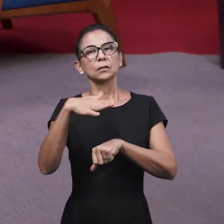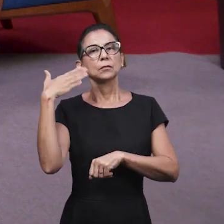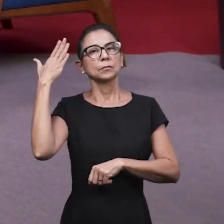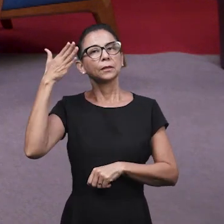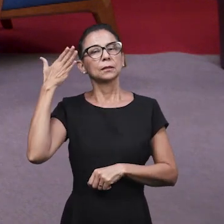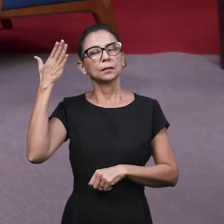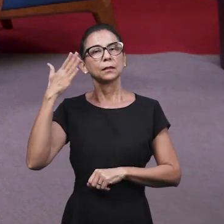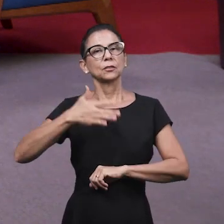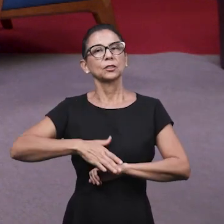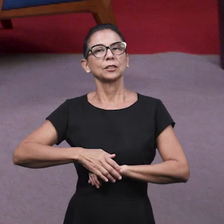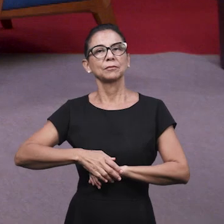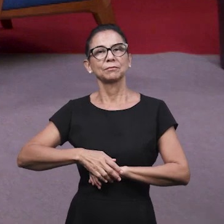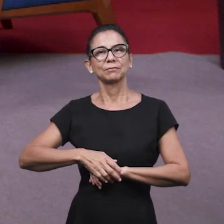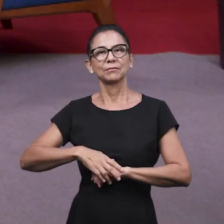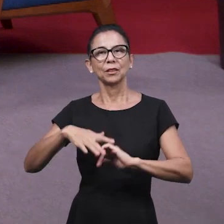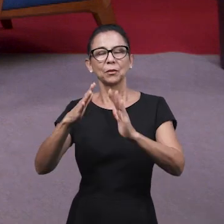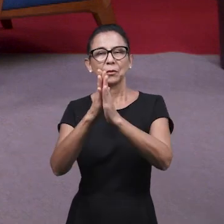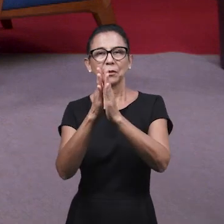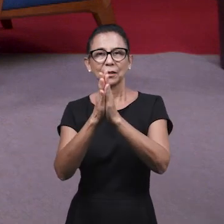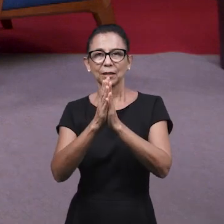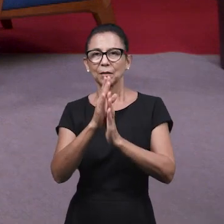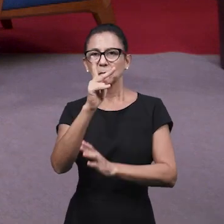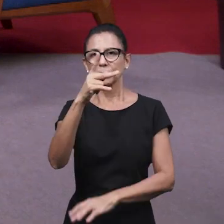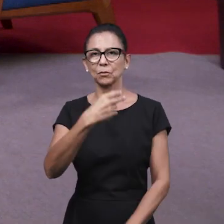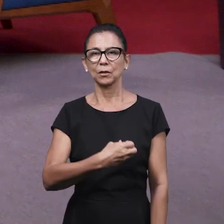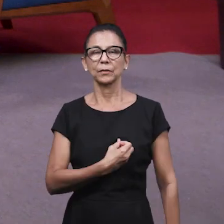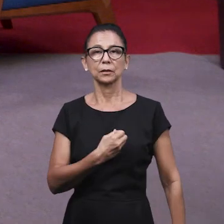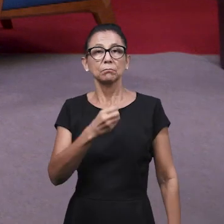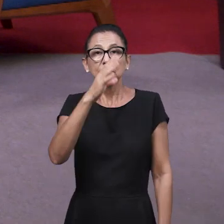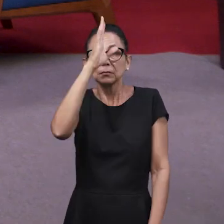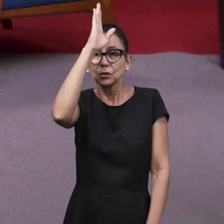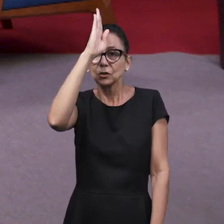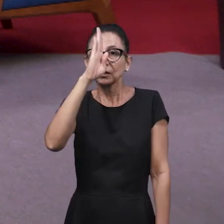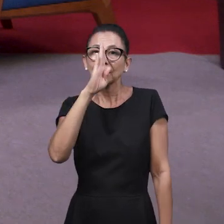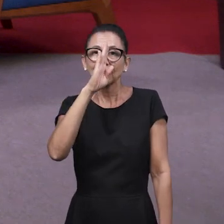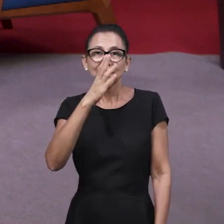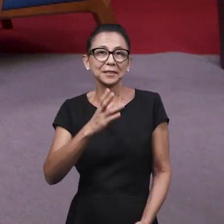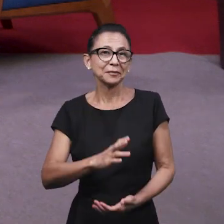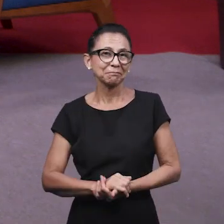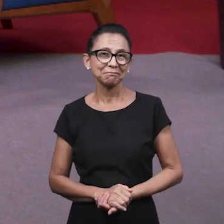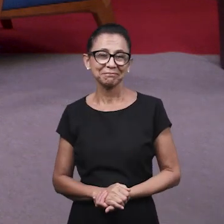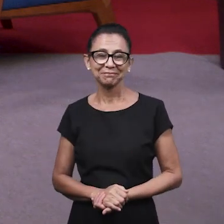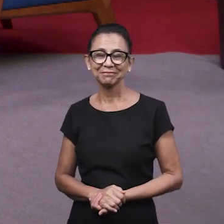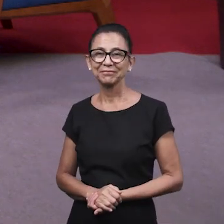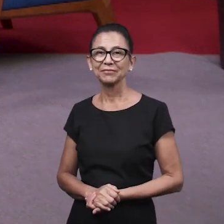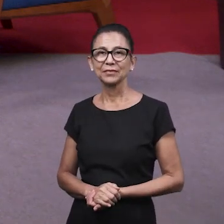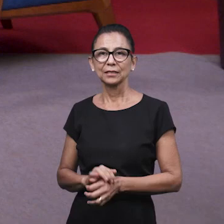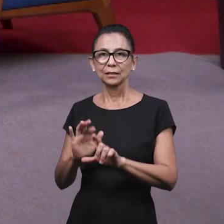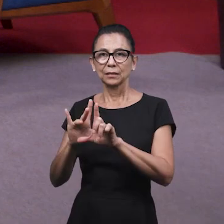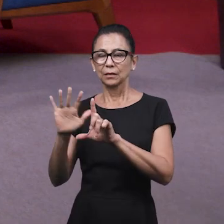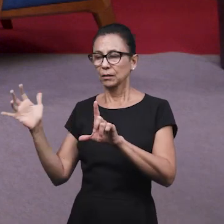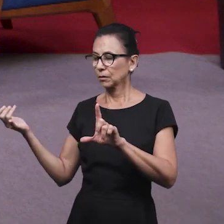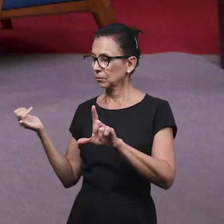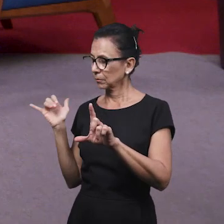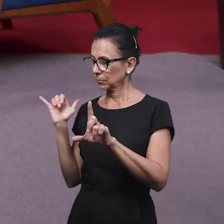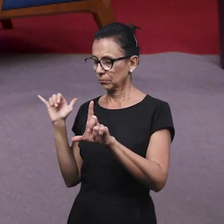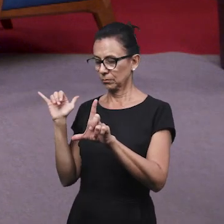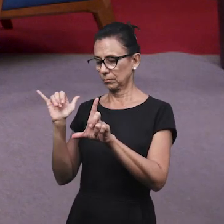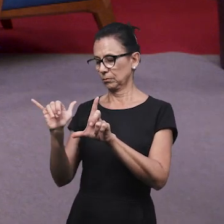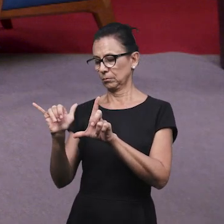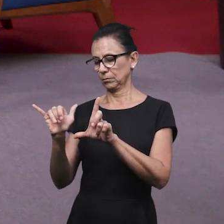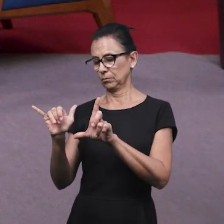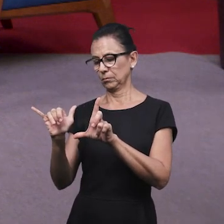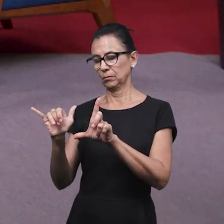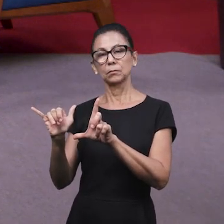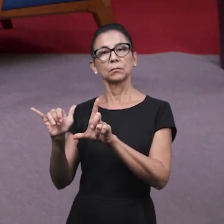va prier pour vous. Et tout cela complètement gratuit. Pointez l'appareil photo de votre smartphone vers ce code qui